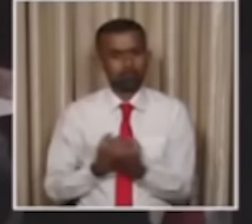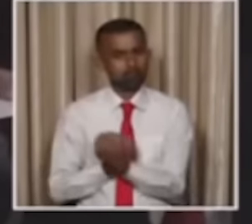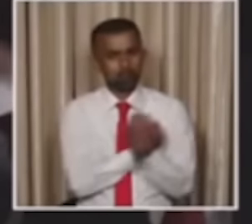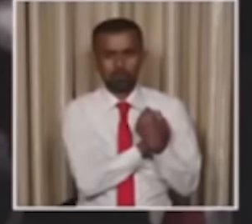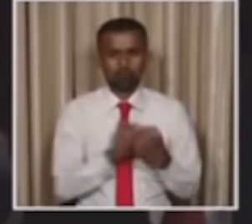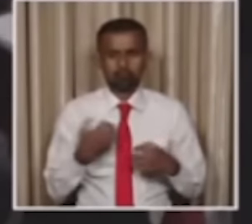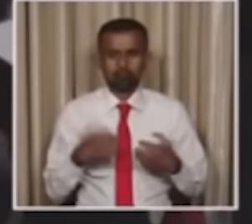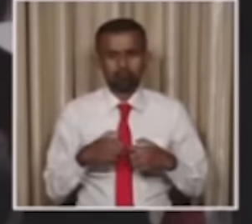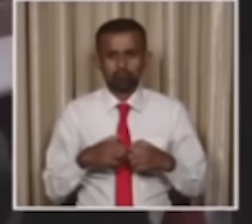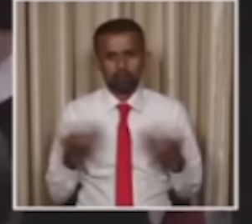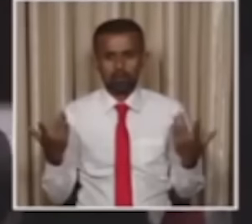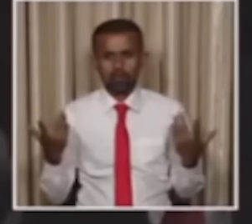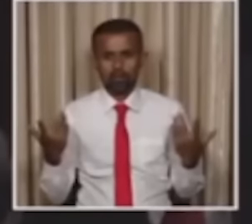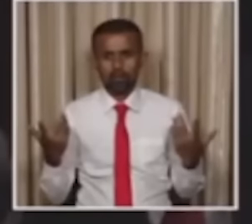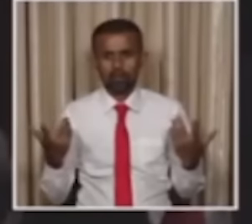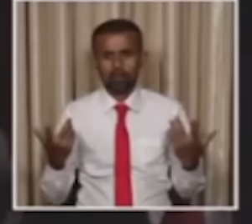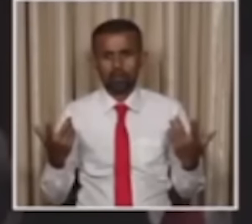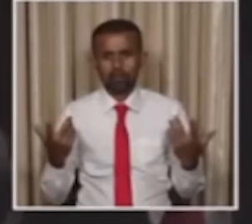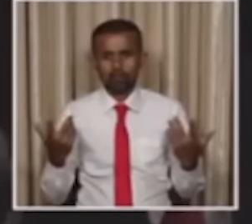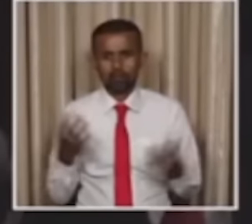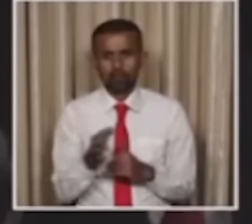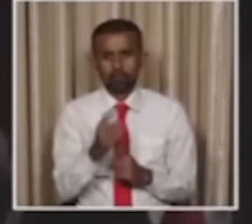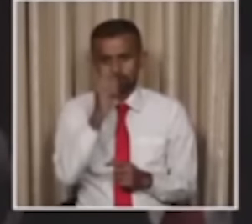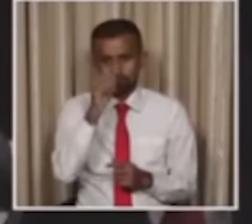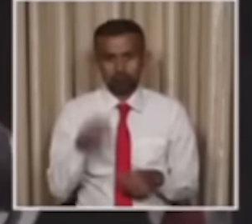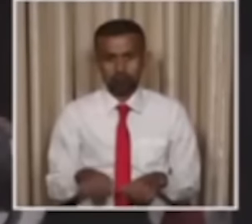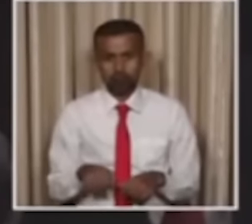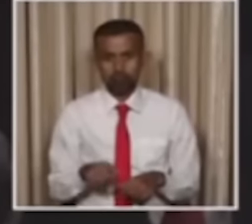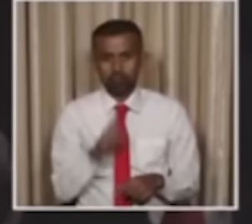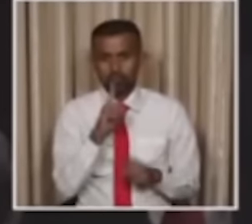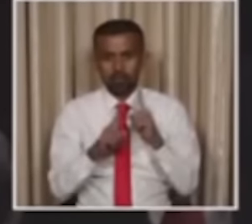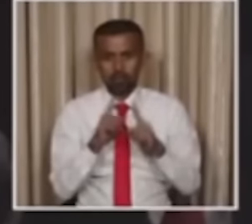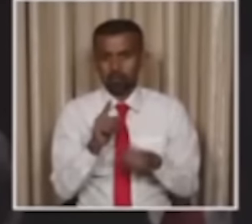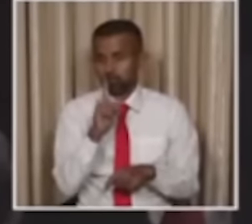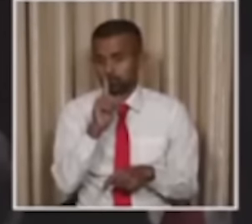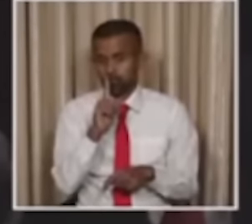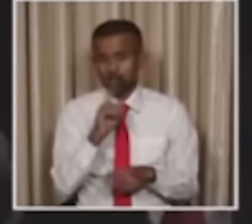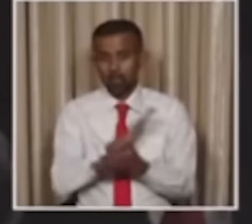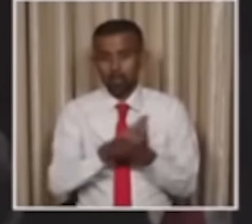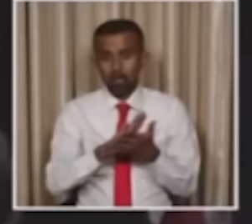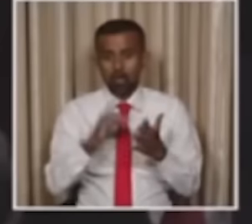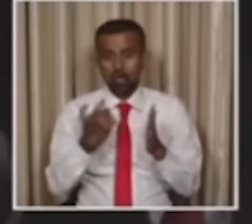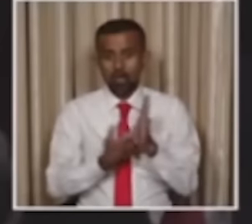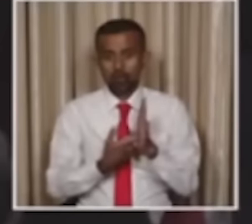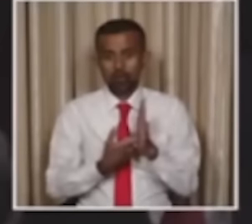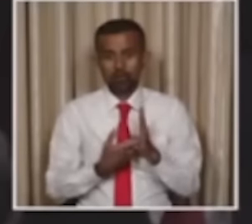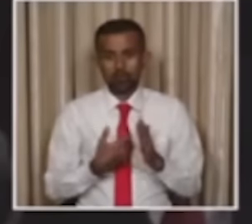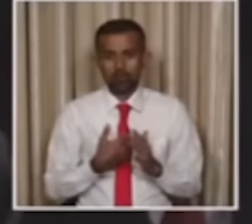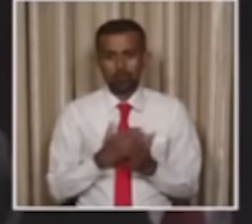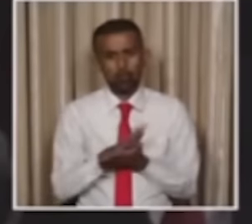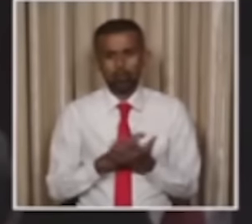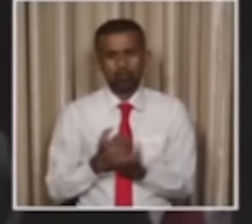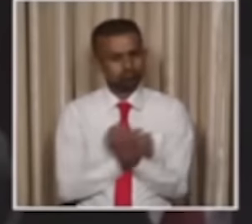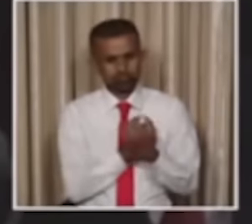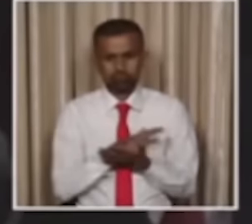යන්න. ඒක ප්‍රශ්නයක් නෙමෙයි. ජනාධිපතිතුමා කියන එක නෑ මෙතන කියපු කතාවක් එක. හරිසද සිල්වා සූදානම් හිර යන්න ජනතාව වෙනුවෙන් ඕන